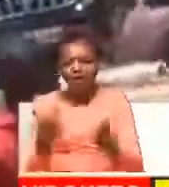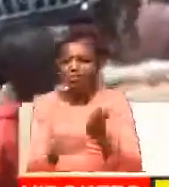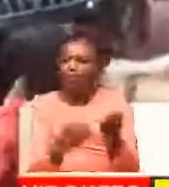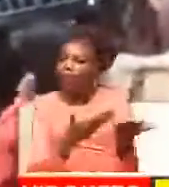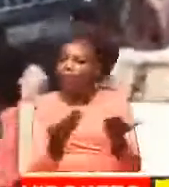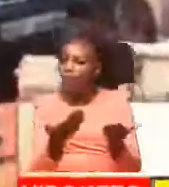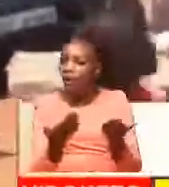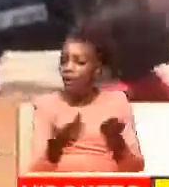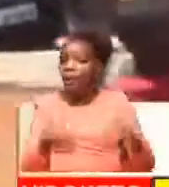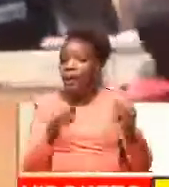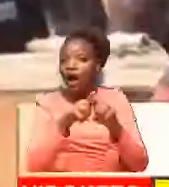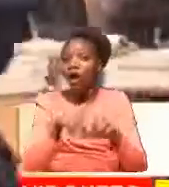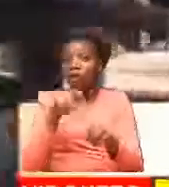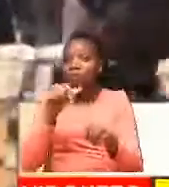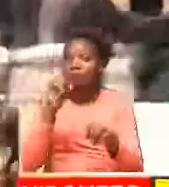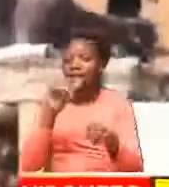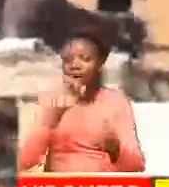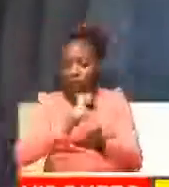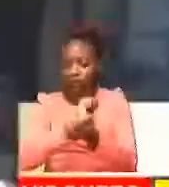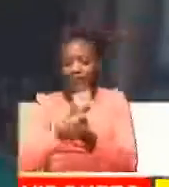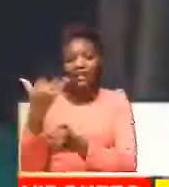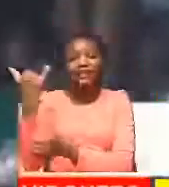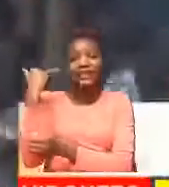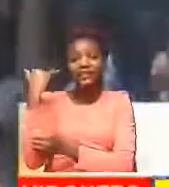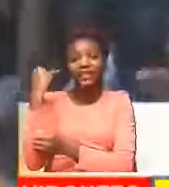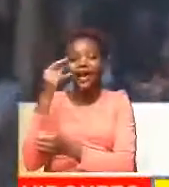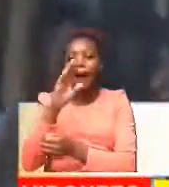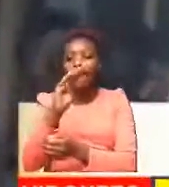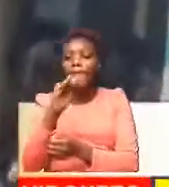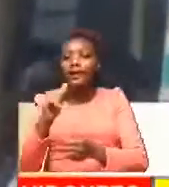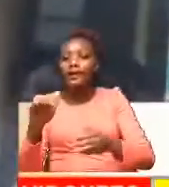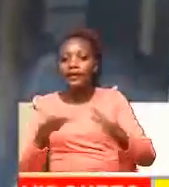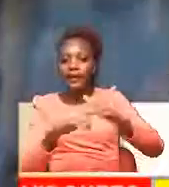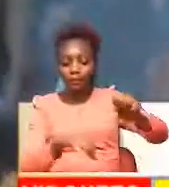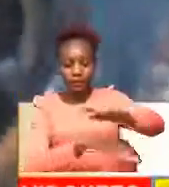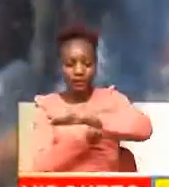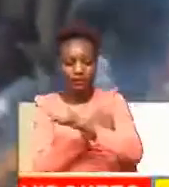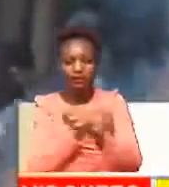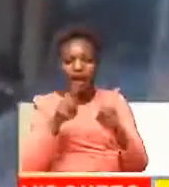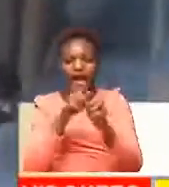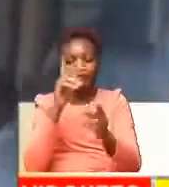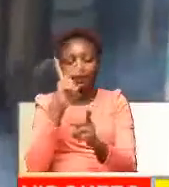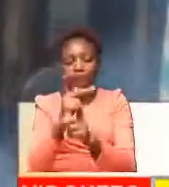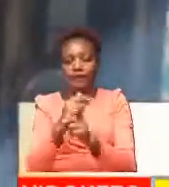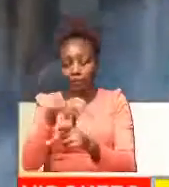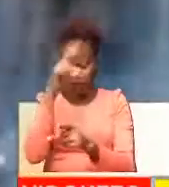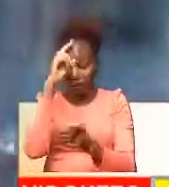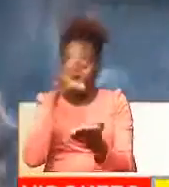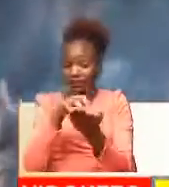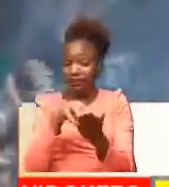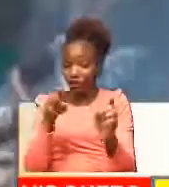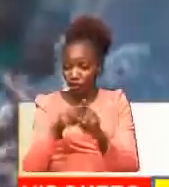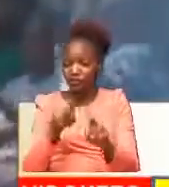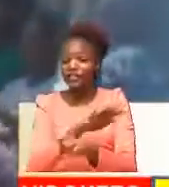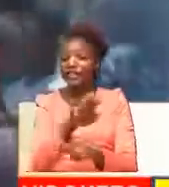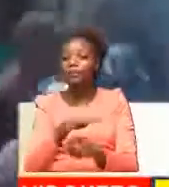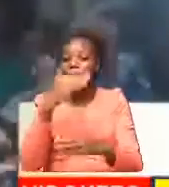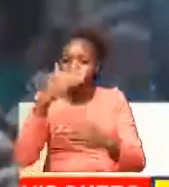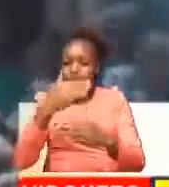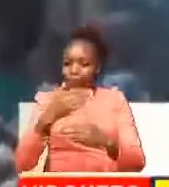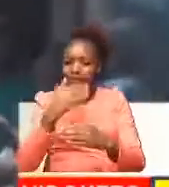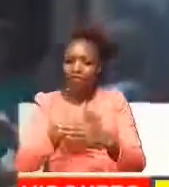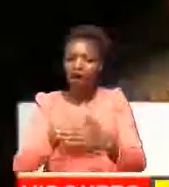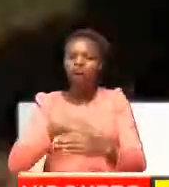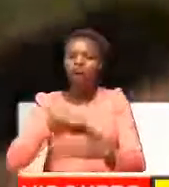Mwende zake anadaiwa kutiwa mbaroni hapo jana na naibu chifu wa kata ndogo Kipsaina na kuzuiliwa katika kituo cha polisi cha eneo hilo kabla kupoteza